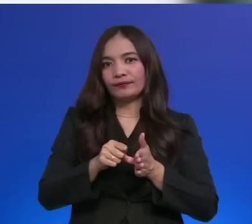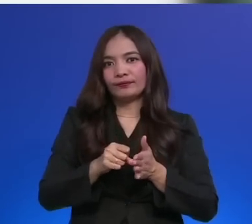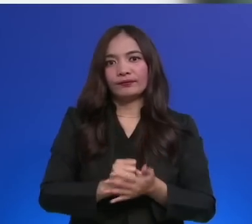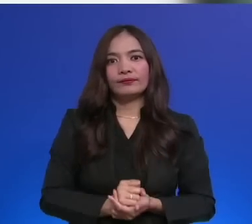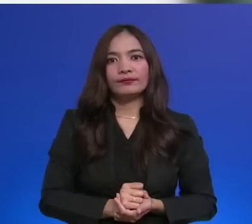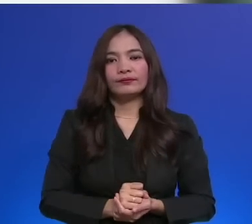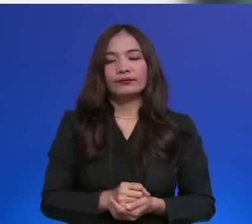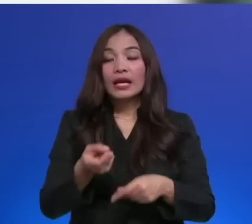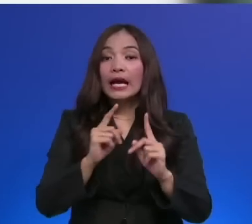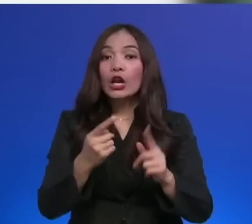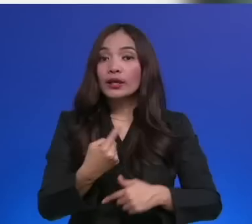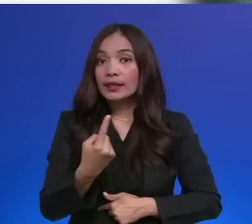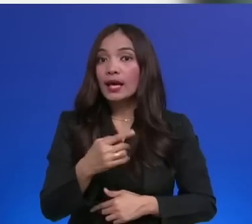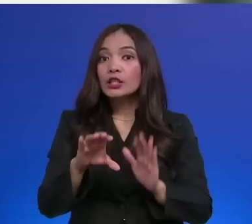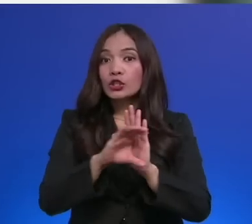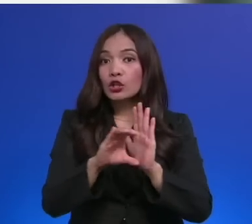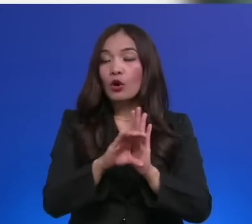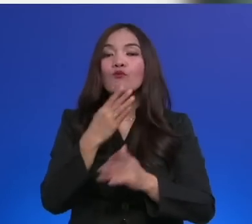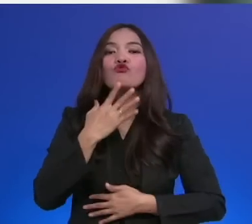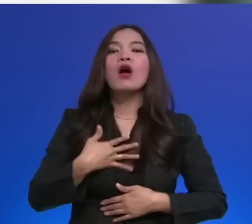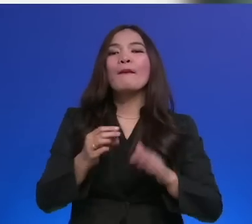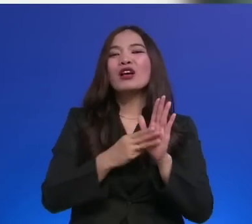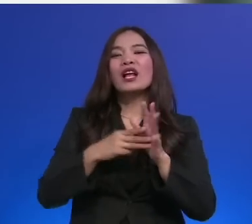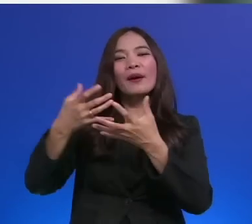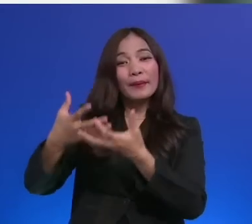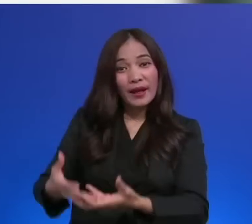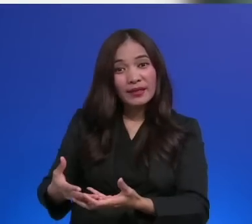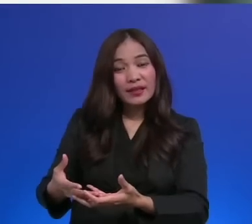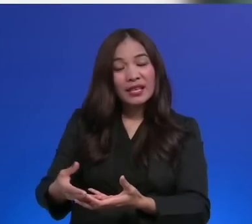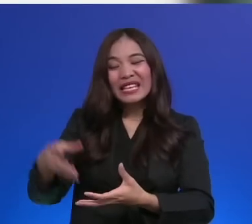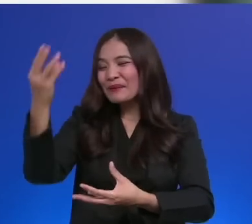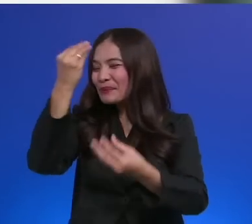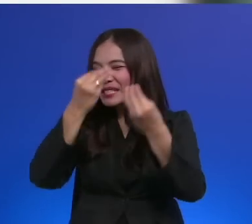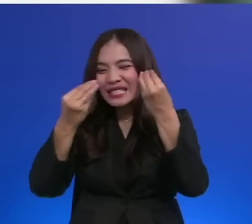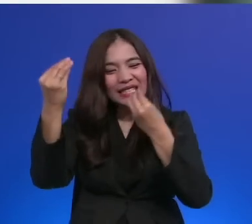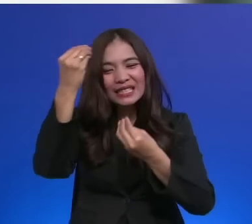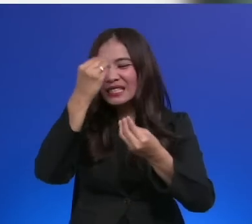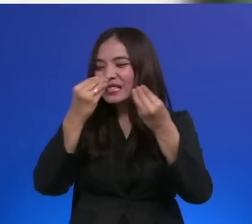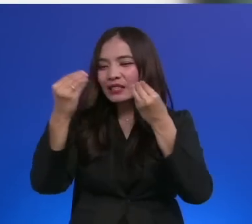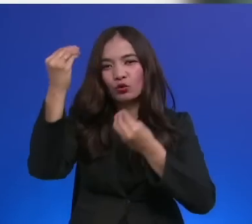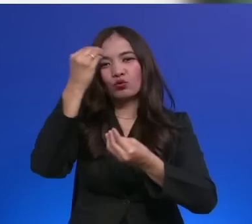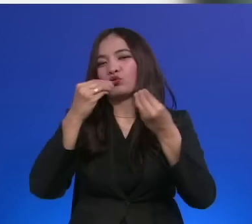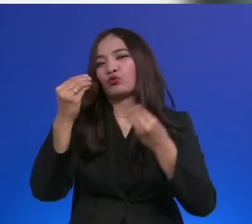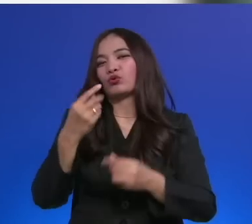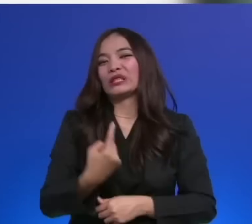Jadi kalau kita menghadapi masalah berat yang membingungkan, ya,